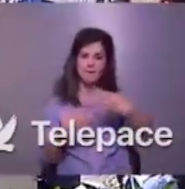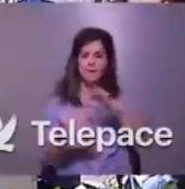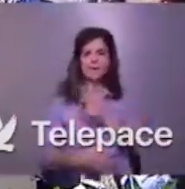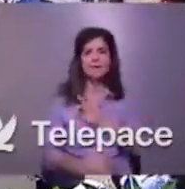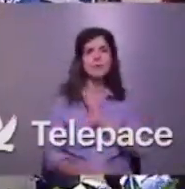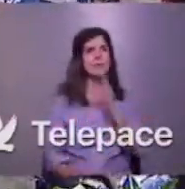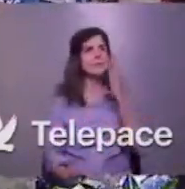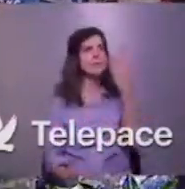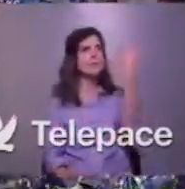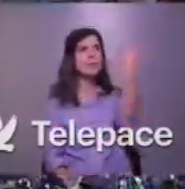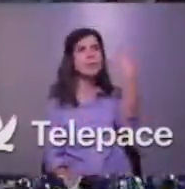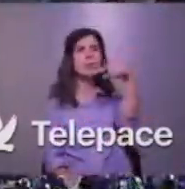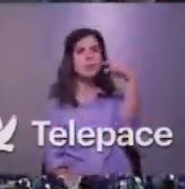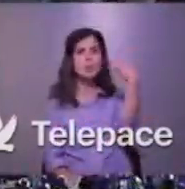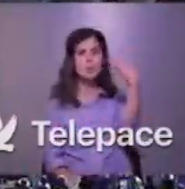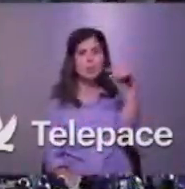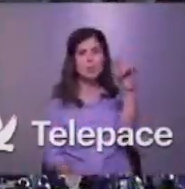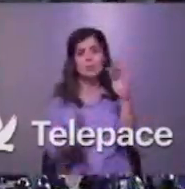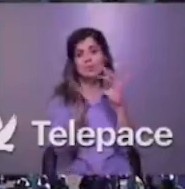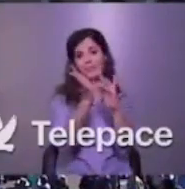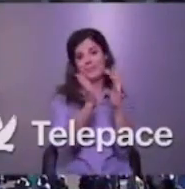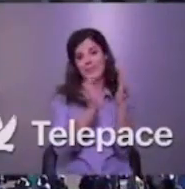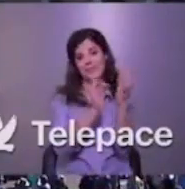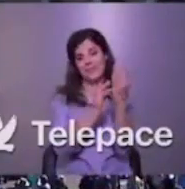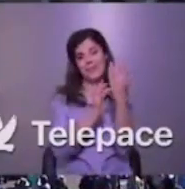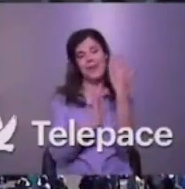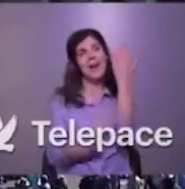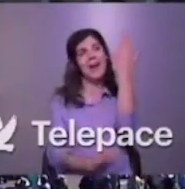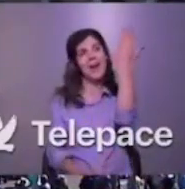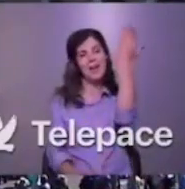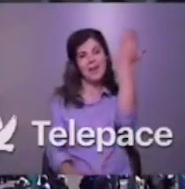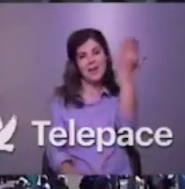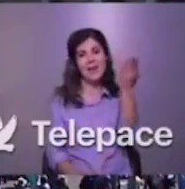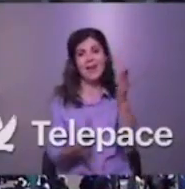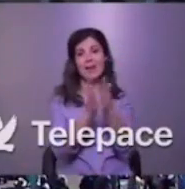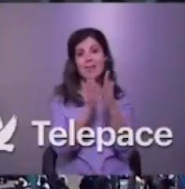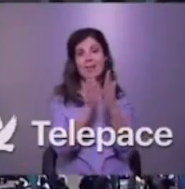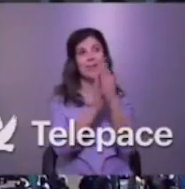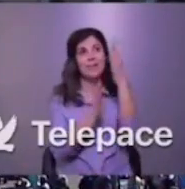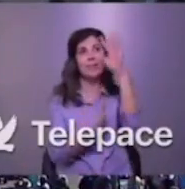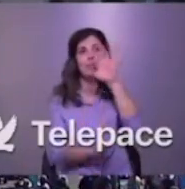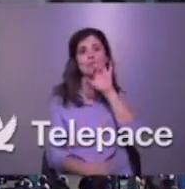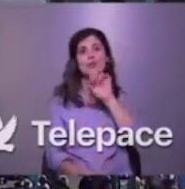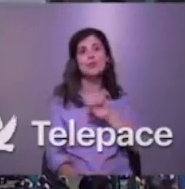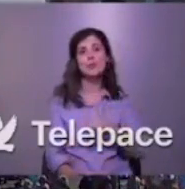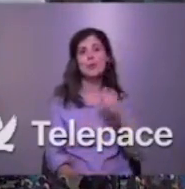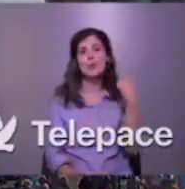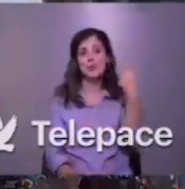Thank you.